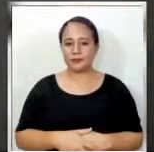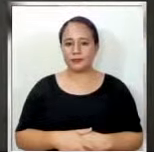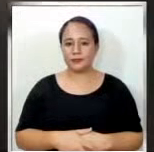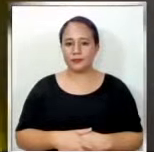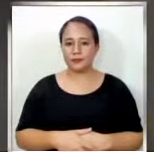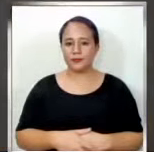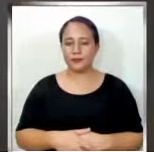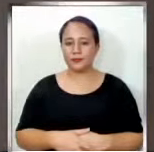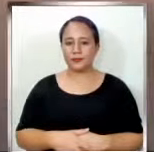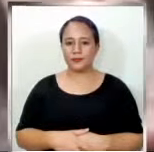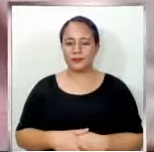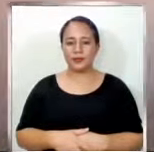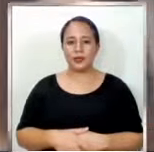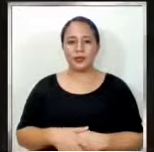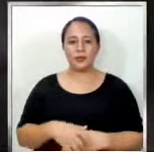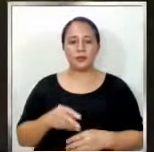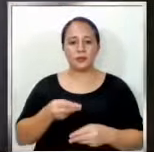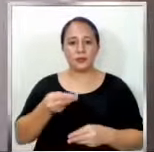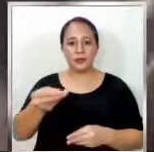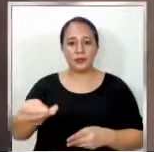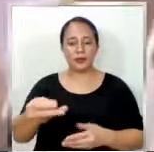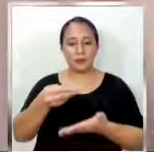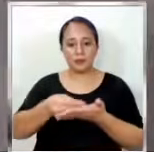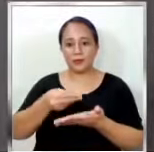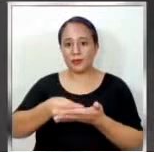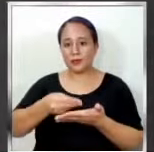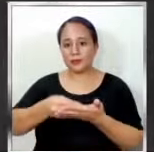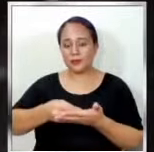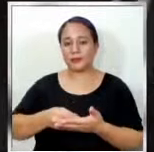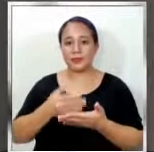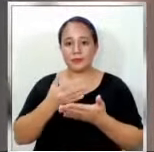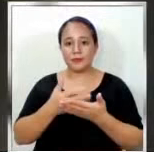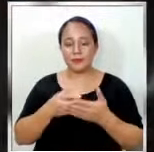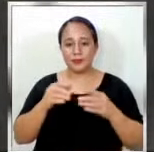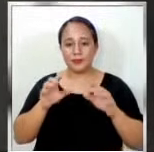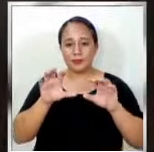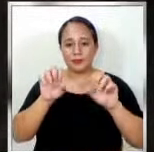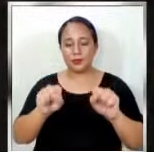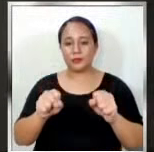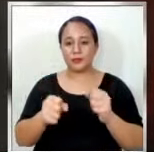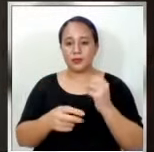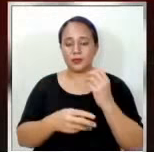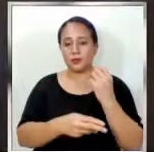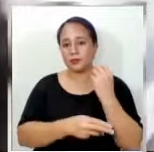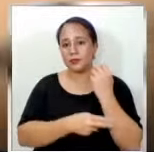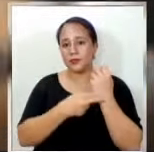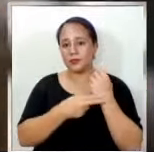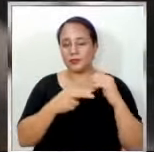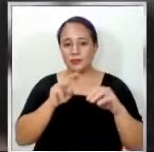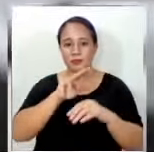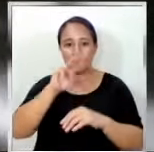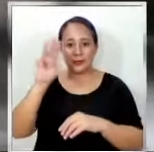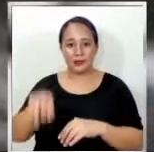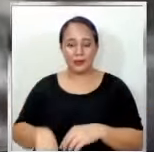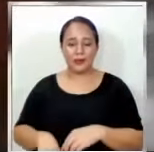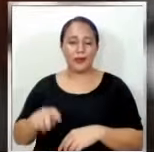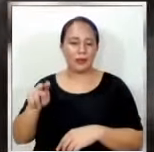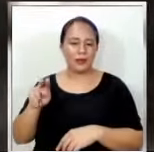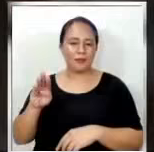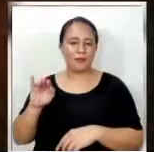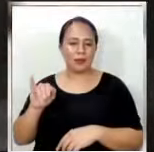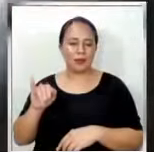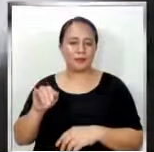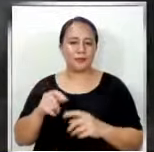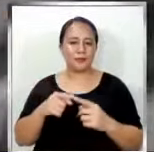Nang maiabot na ang pera sa targeting and trafficking operation sa harap ng isang motel sa Maynila, kumilos na ang mga tauhan ng NBI Anti-Human Trafficking